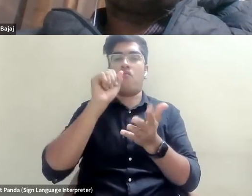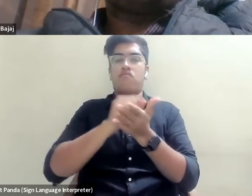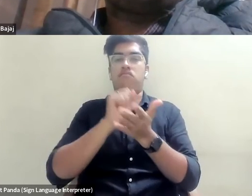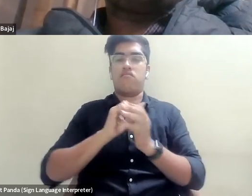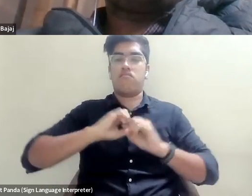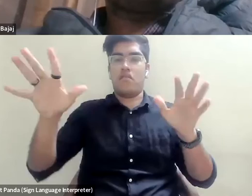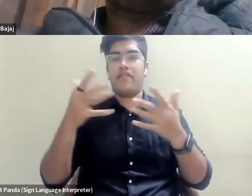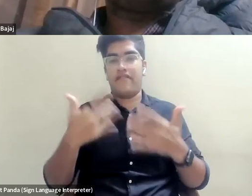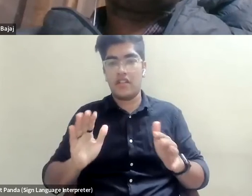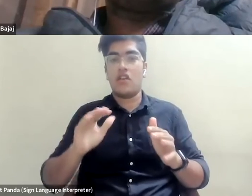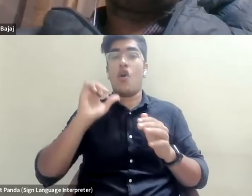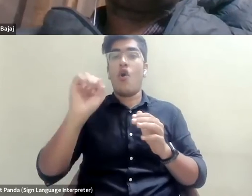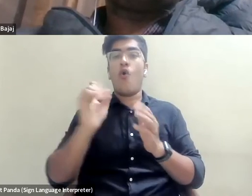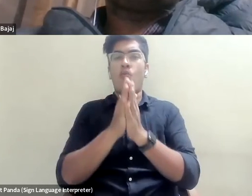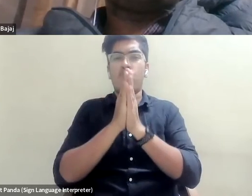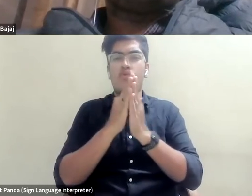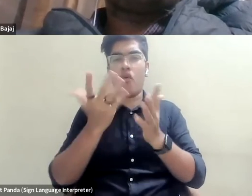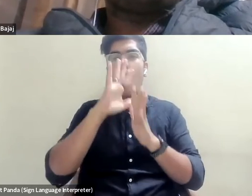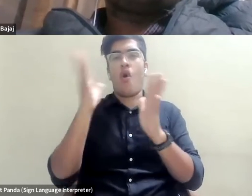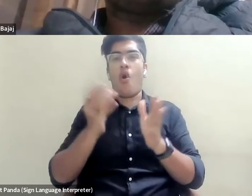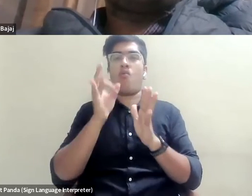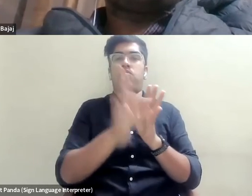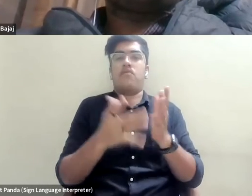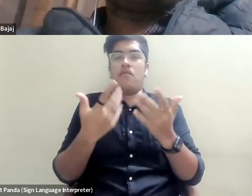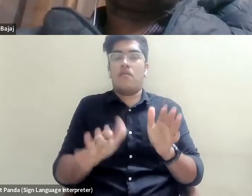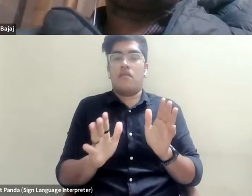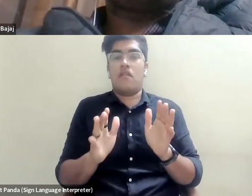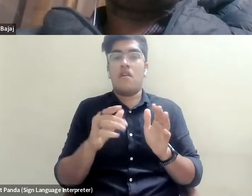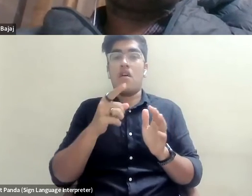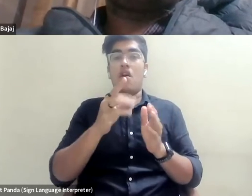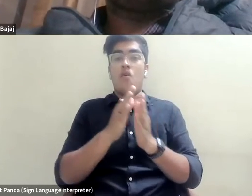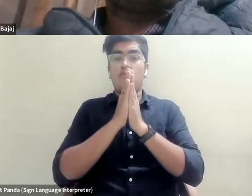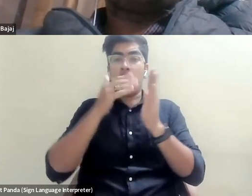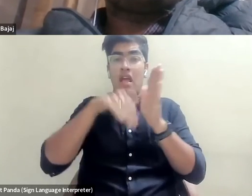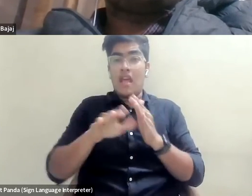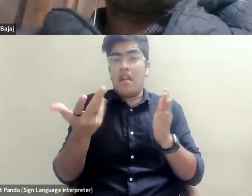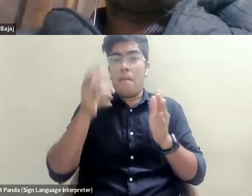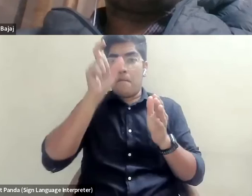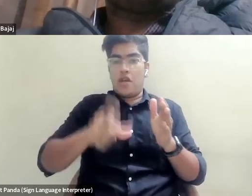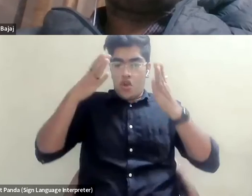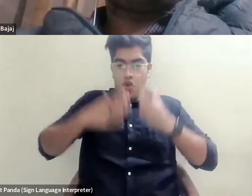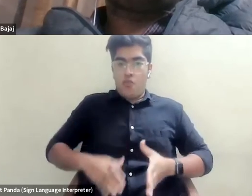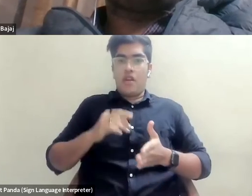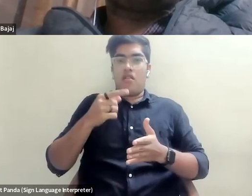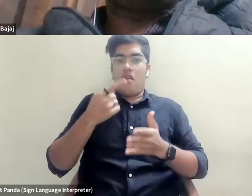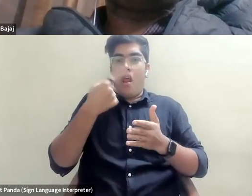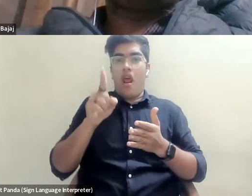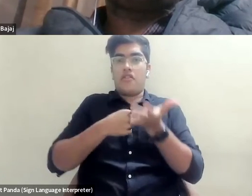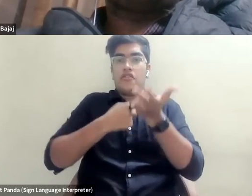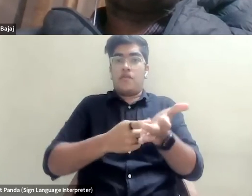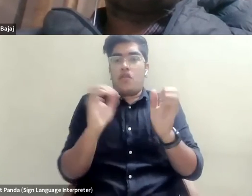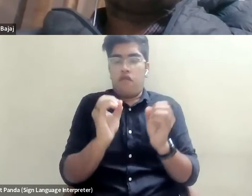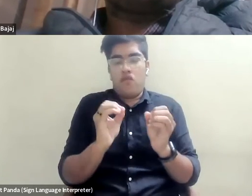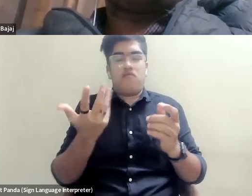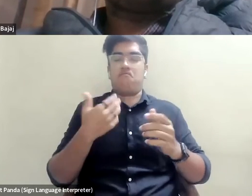धर्म के अंदर इंसान को इंसान नहीं कहा जाता वो धर्म में मुझे नहीं रहना है। और कभी धर्मांतर भी